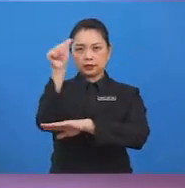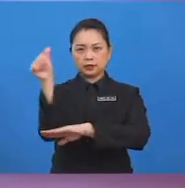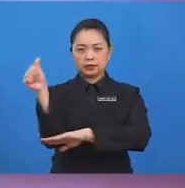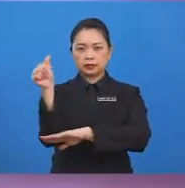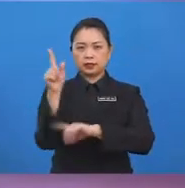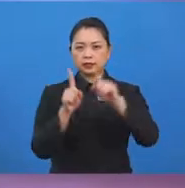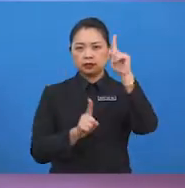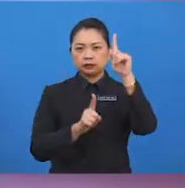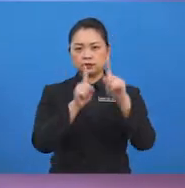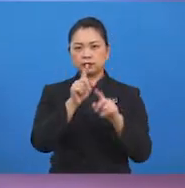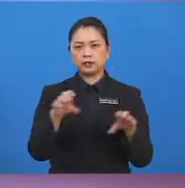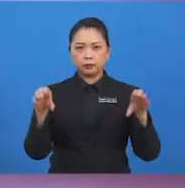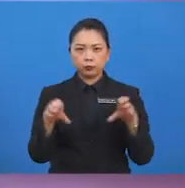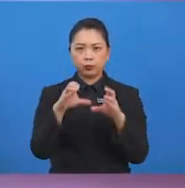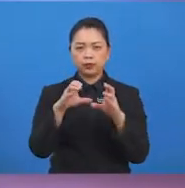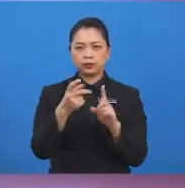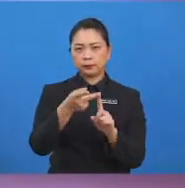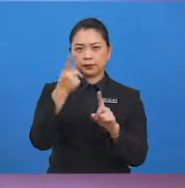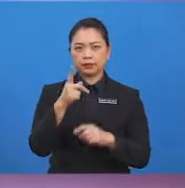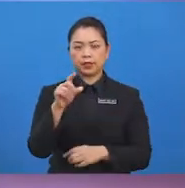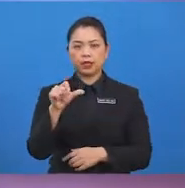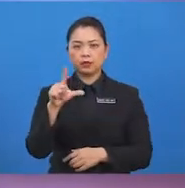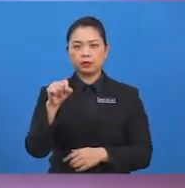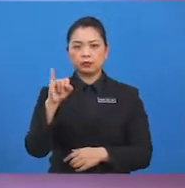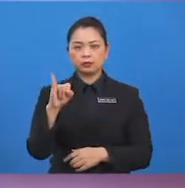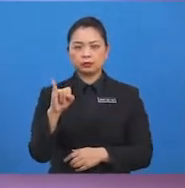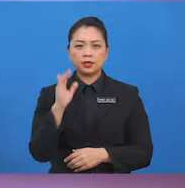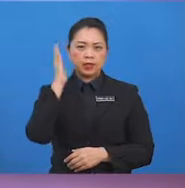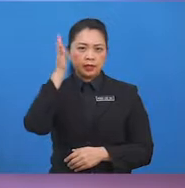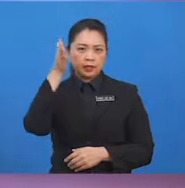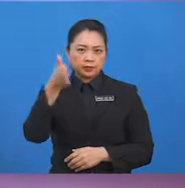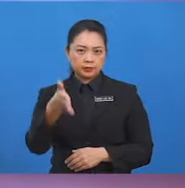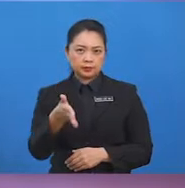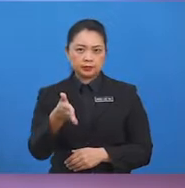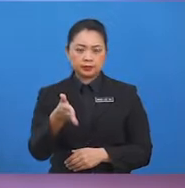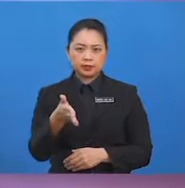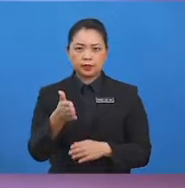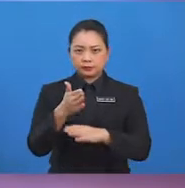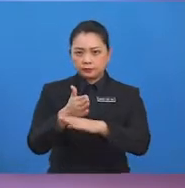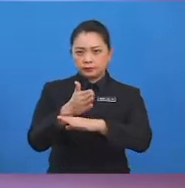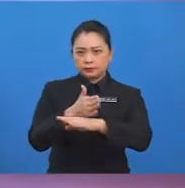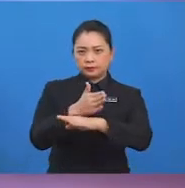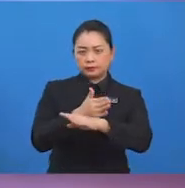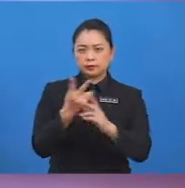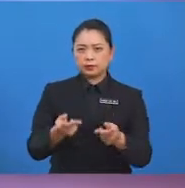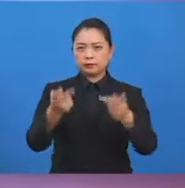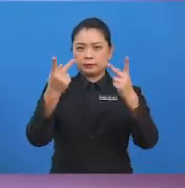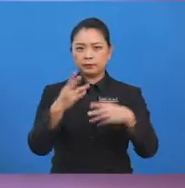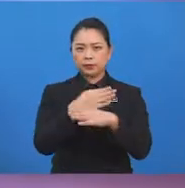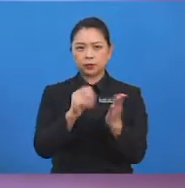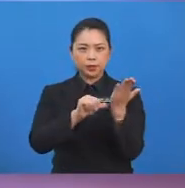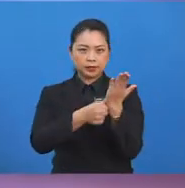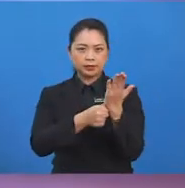yang diperbuat daripada alloy ingat bentuk ini akan beransur-ansur kembali ke bentuk